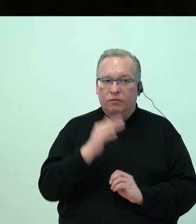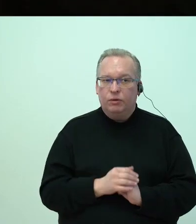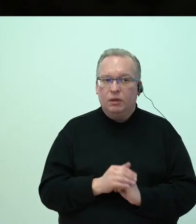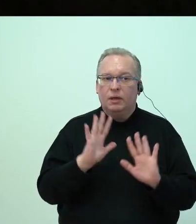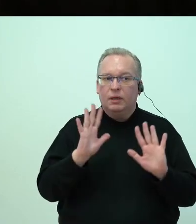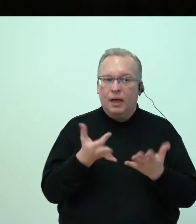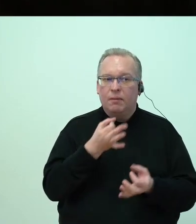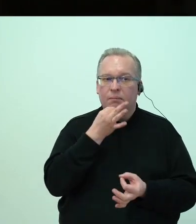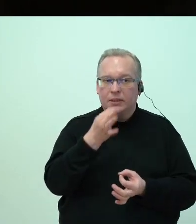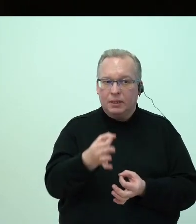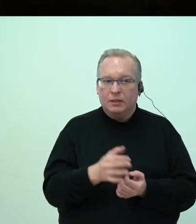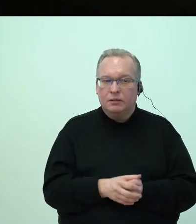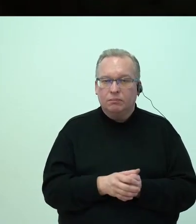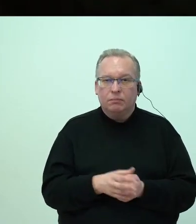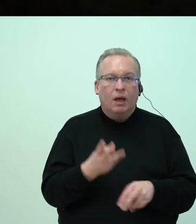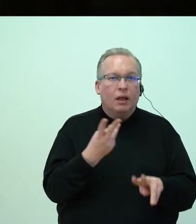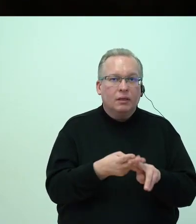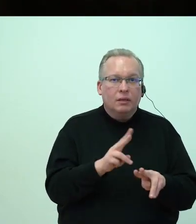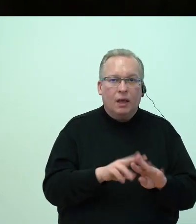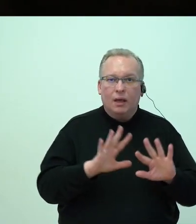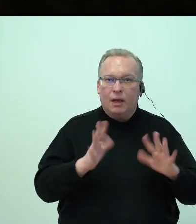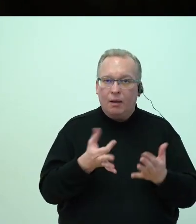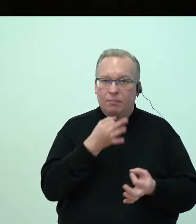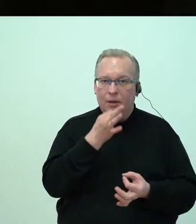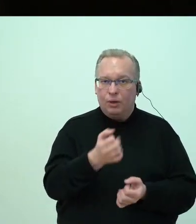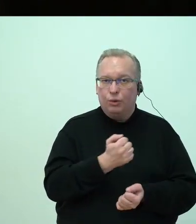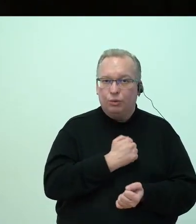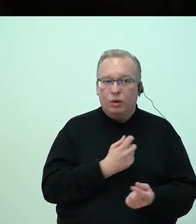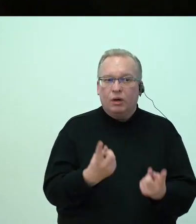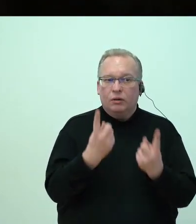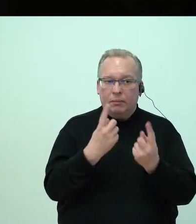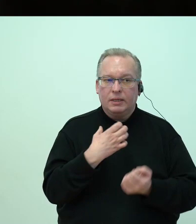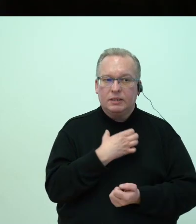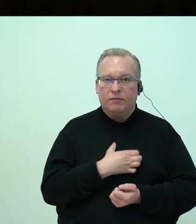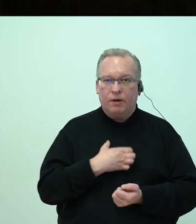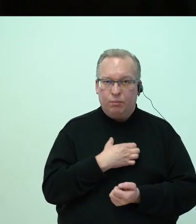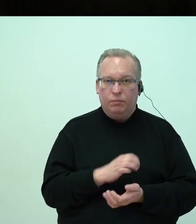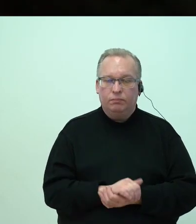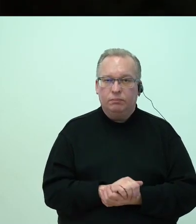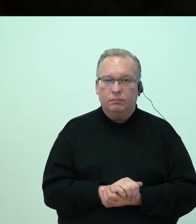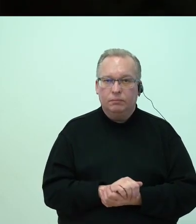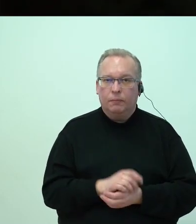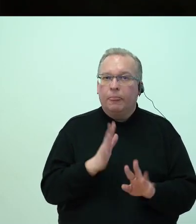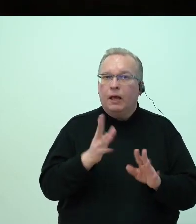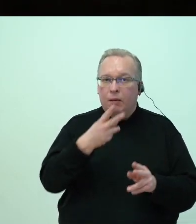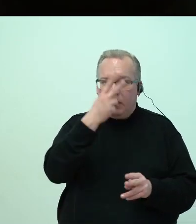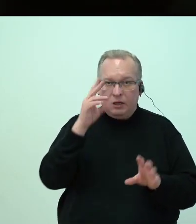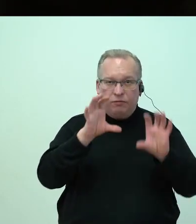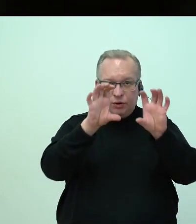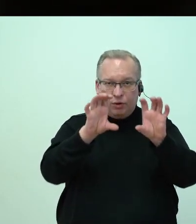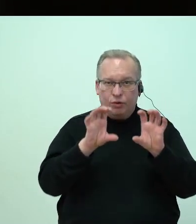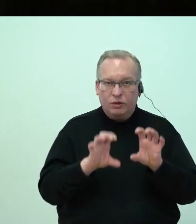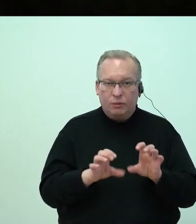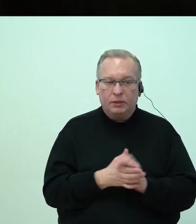ką pasakysi, nes tai, ką tu pasakysi, turės didelės svarbos. Ir kaip Lietuvos